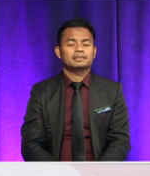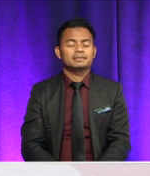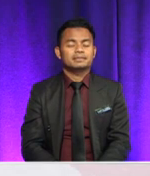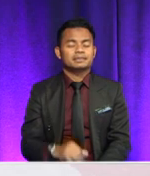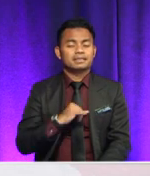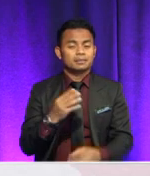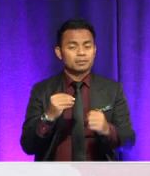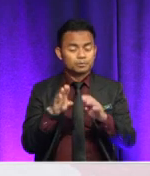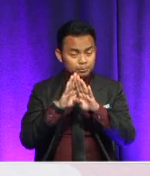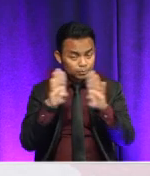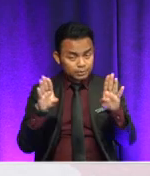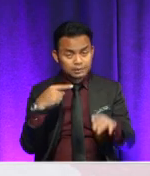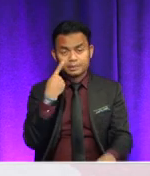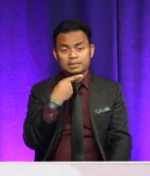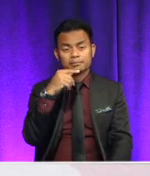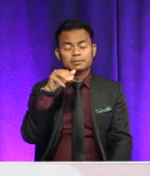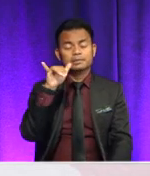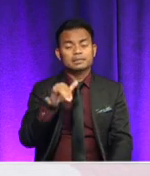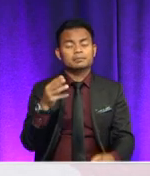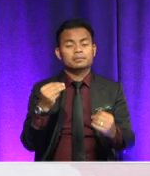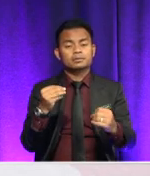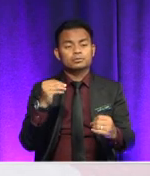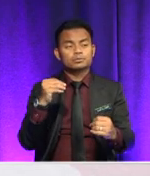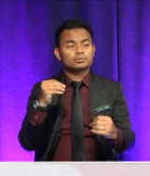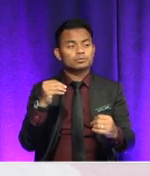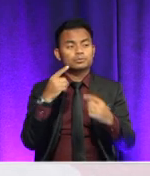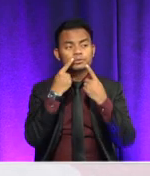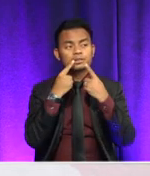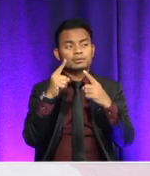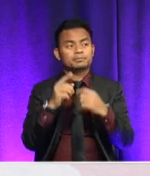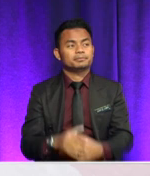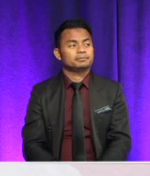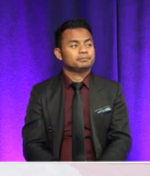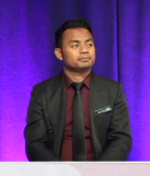siapa Nak jawab Apakah itu tanaman kenal angkat tangan